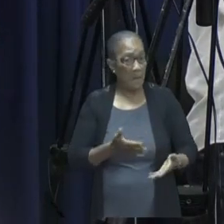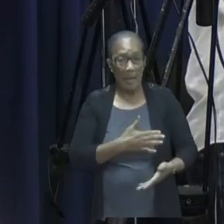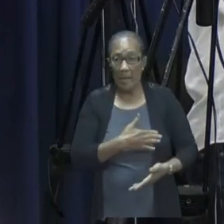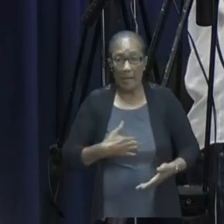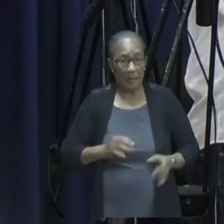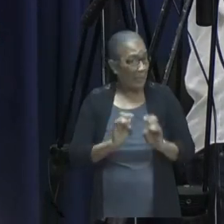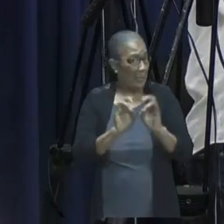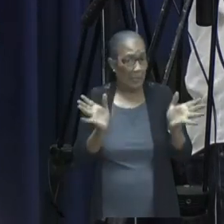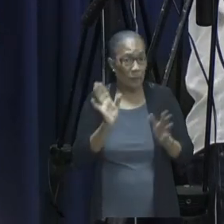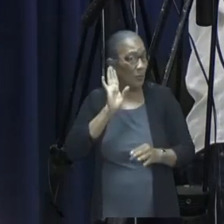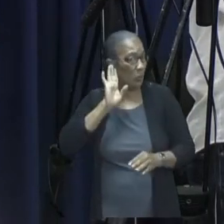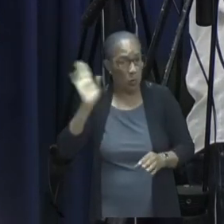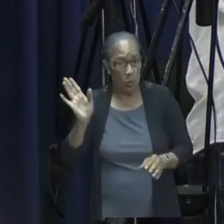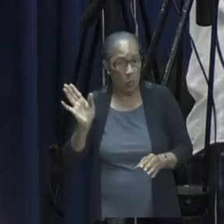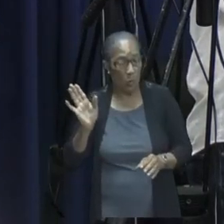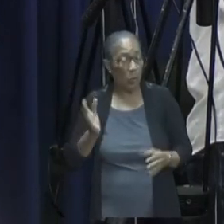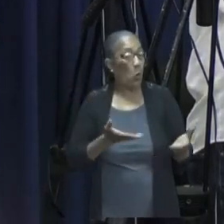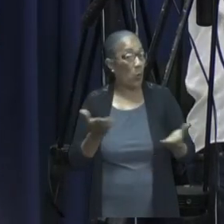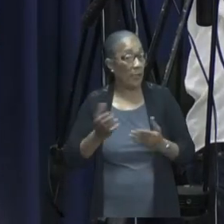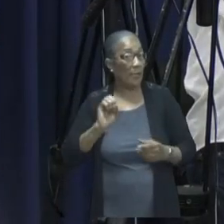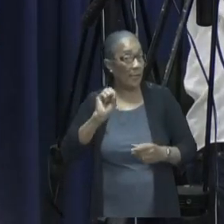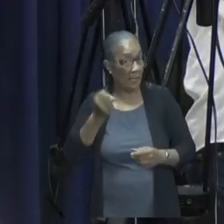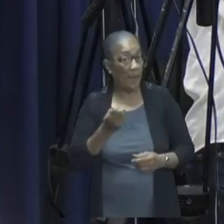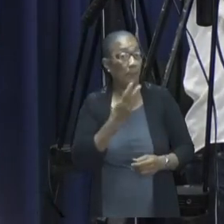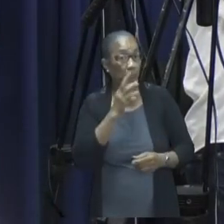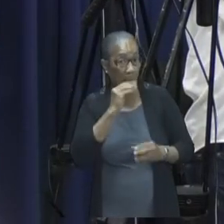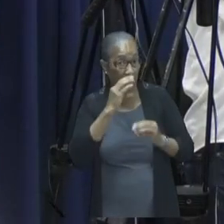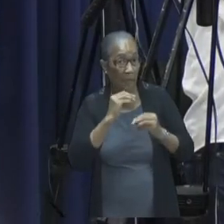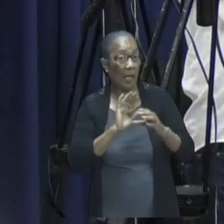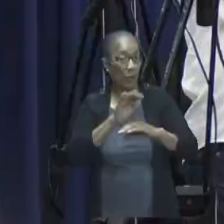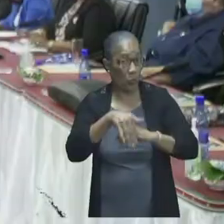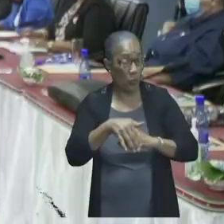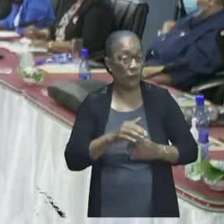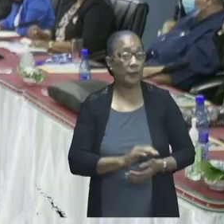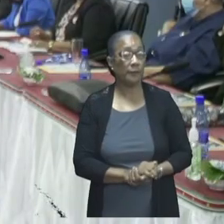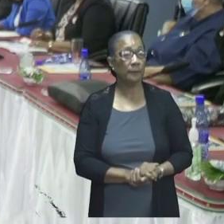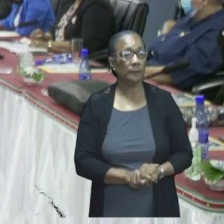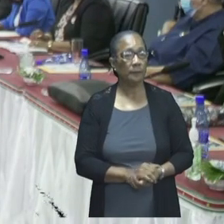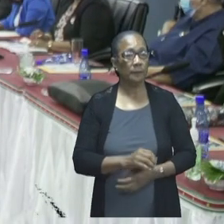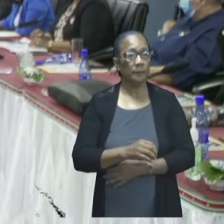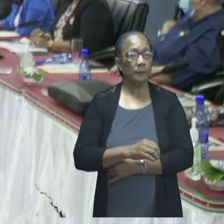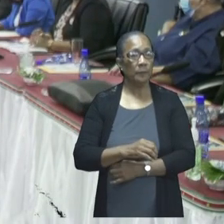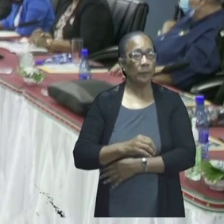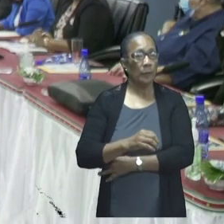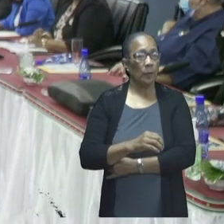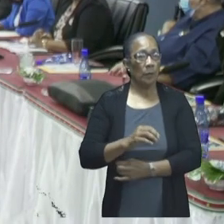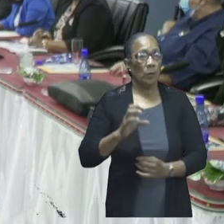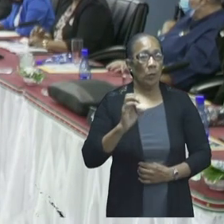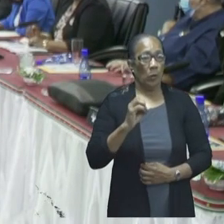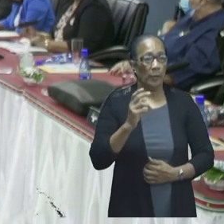praten dankuwel denken zo waar president en ja